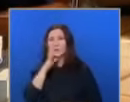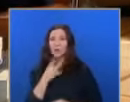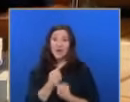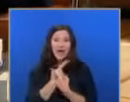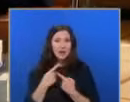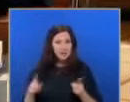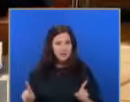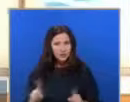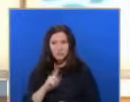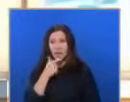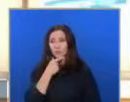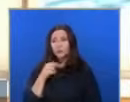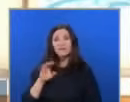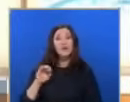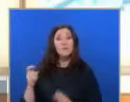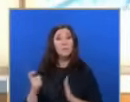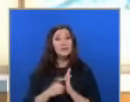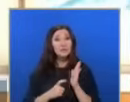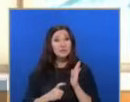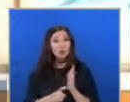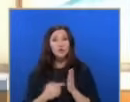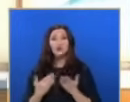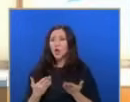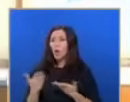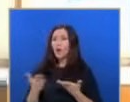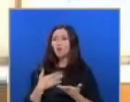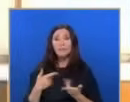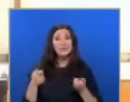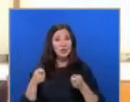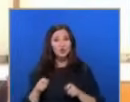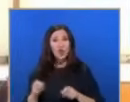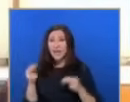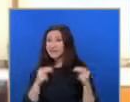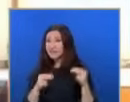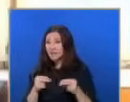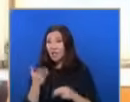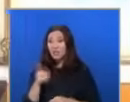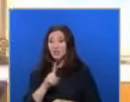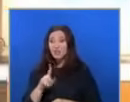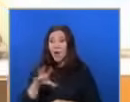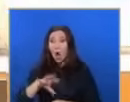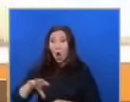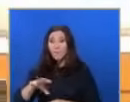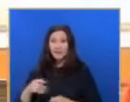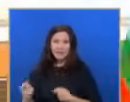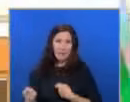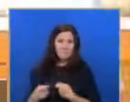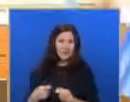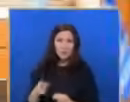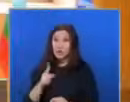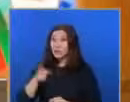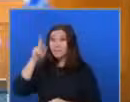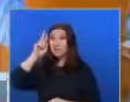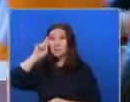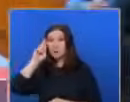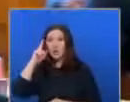са различни. Не познават европейското законодателство, че когато има заключение на съвета, те не са обект на пазарлъци, а трябва да се